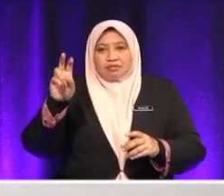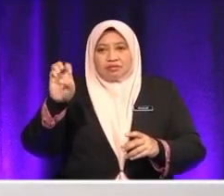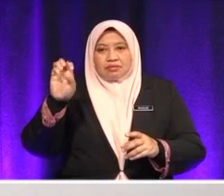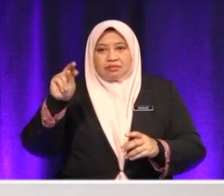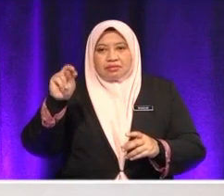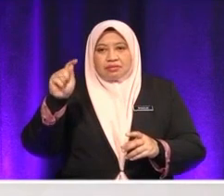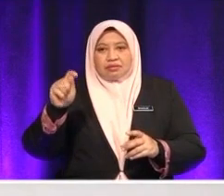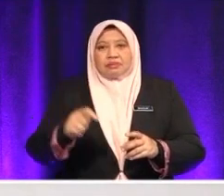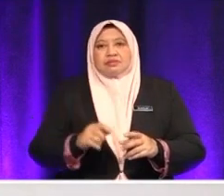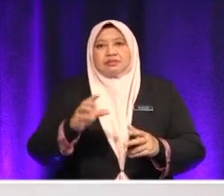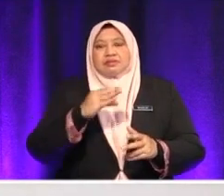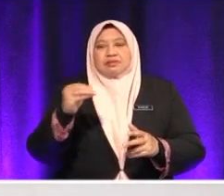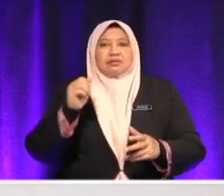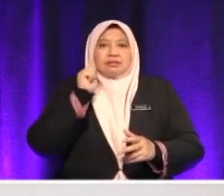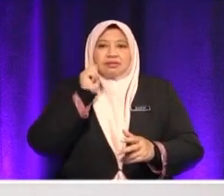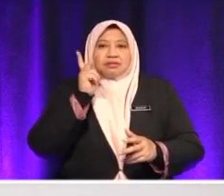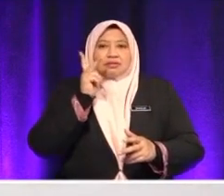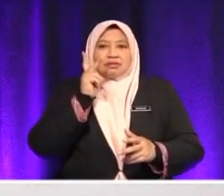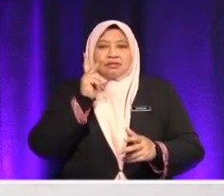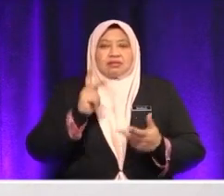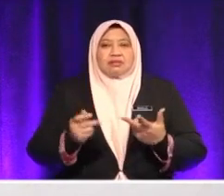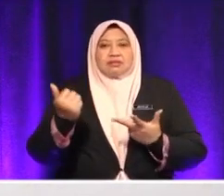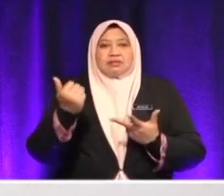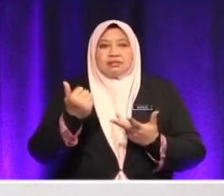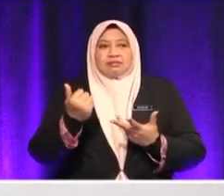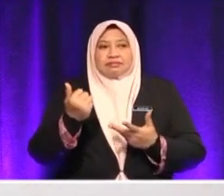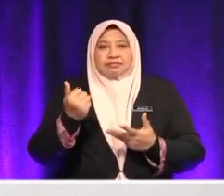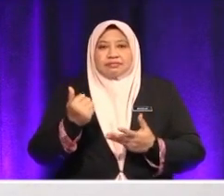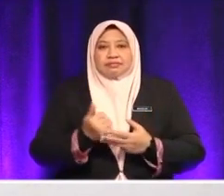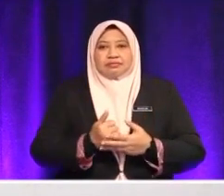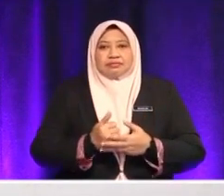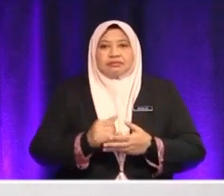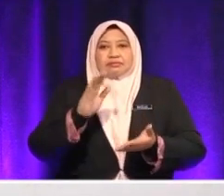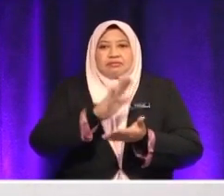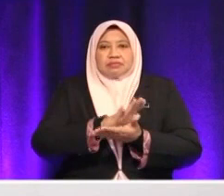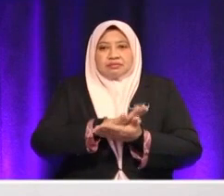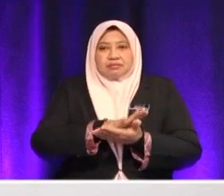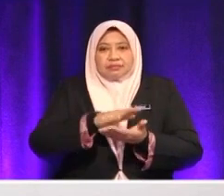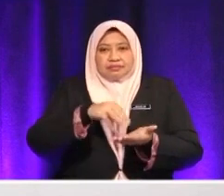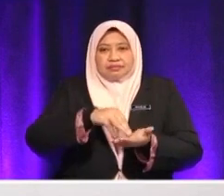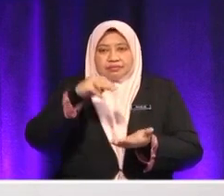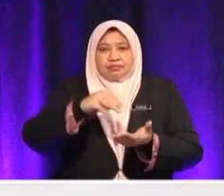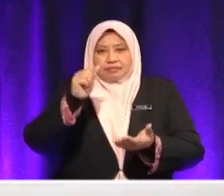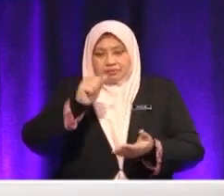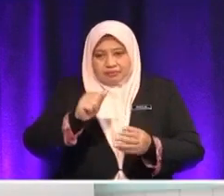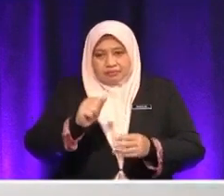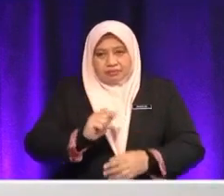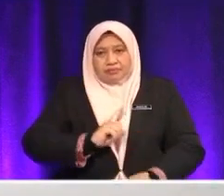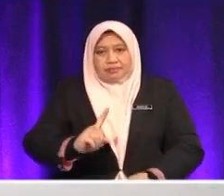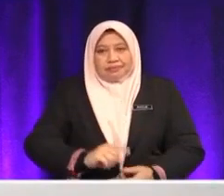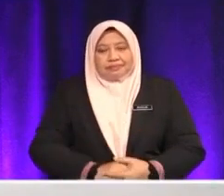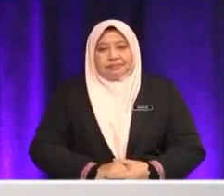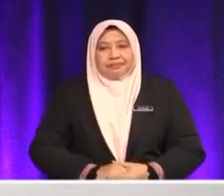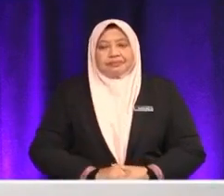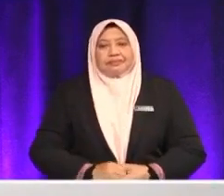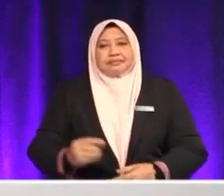kita ada Atika daripada sekolah agama menengah Rawang inilah murid-murid yang akan bersama dengan saya hari